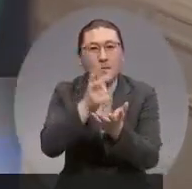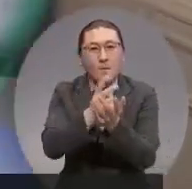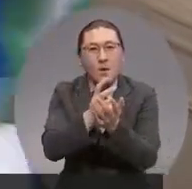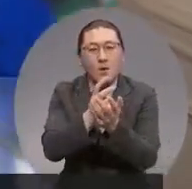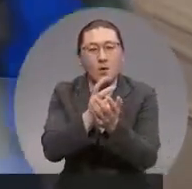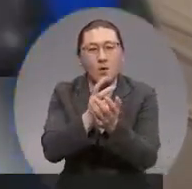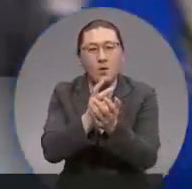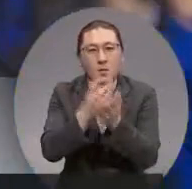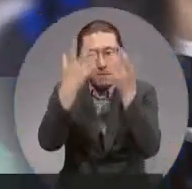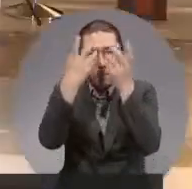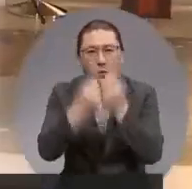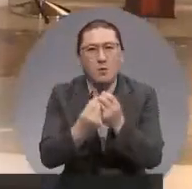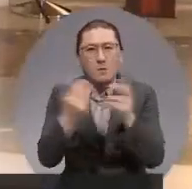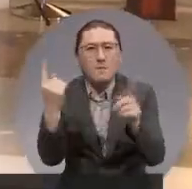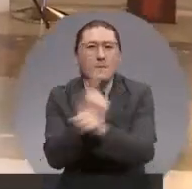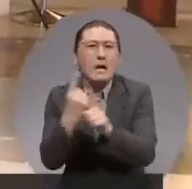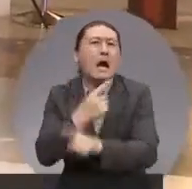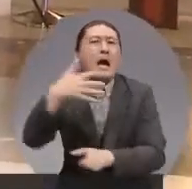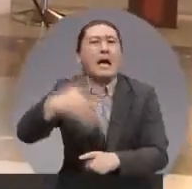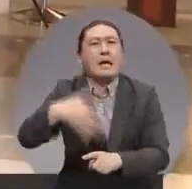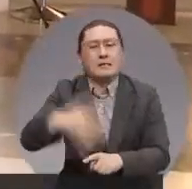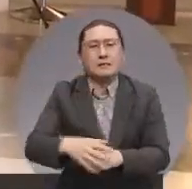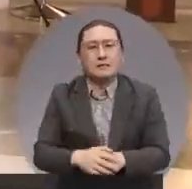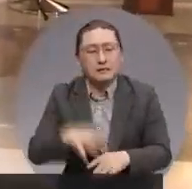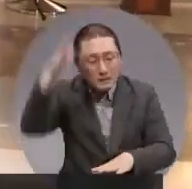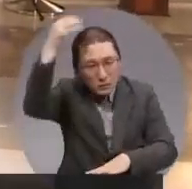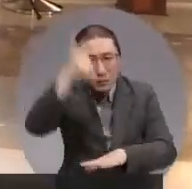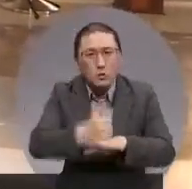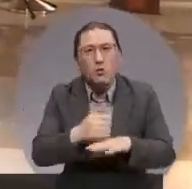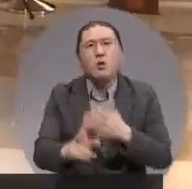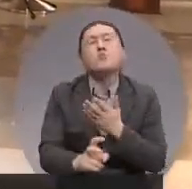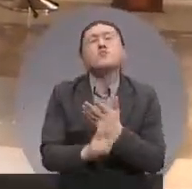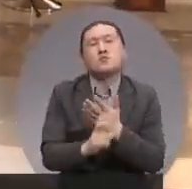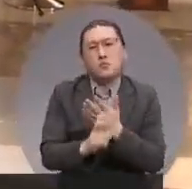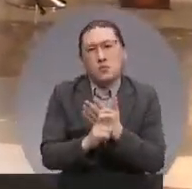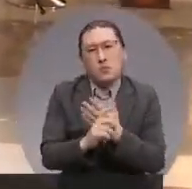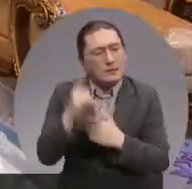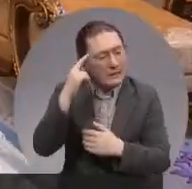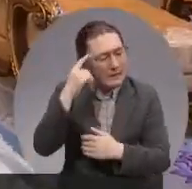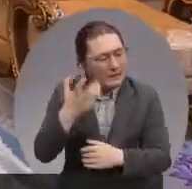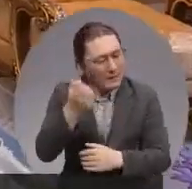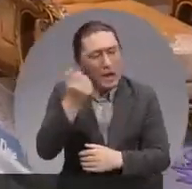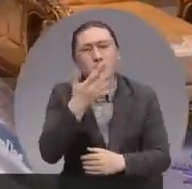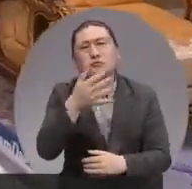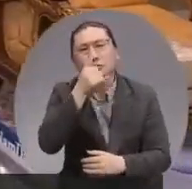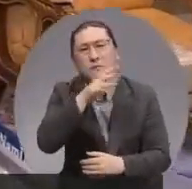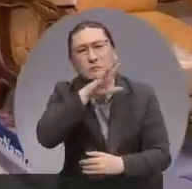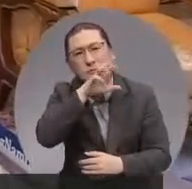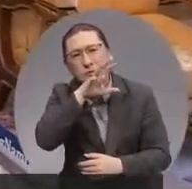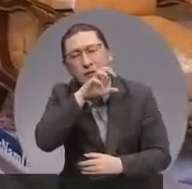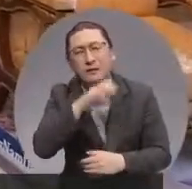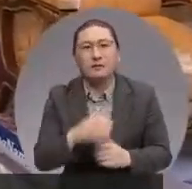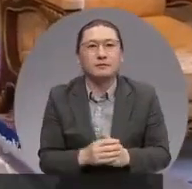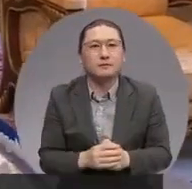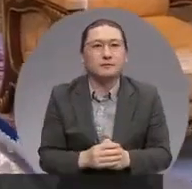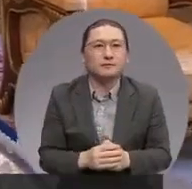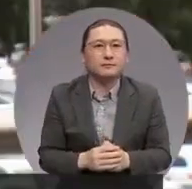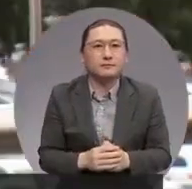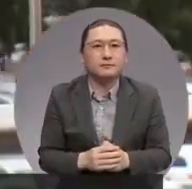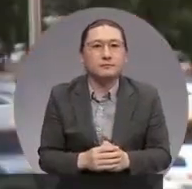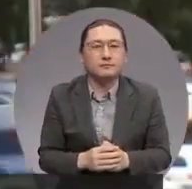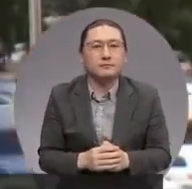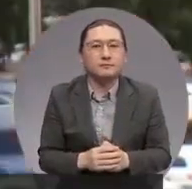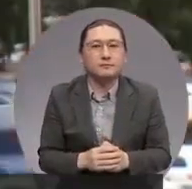아니어서 교육 현장에 불법 논란만 일으키는 것 아니냐는 불만까지 나오고 있습니다. 법제처의